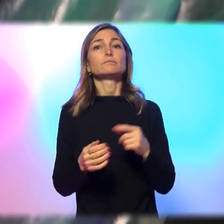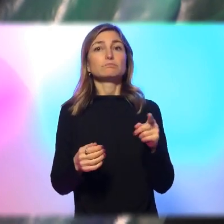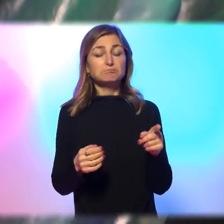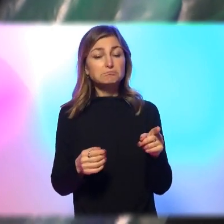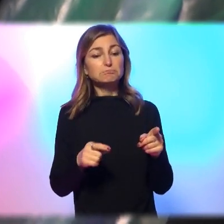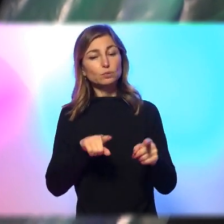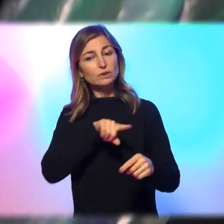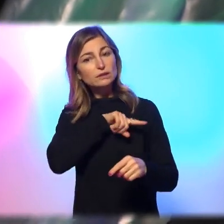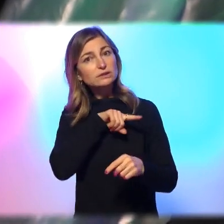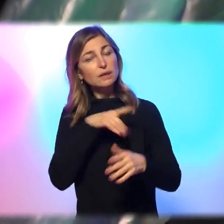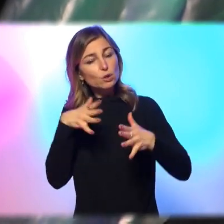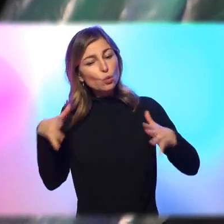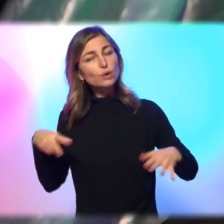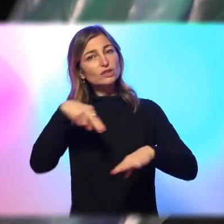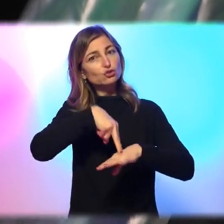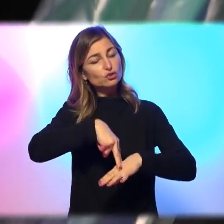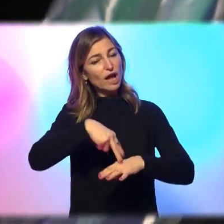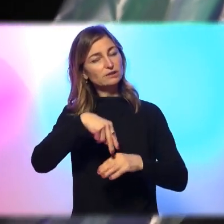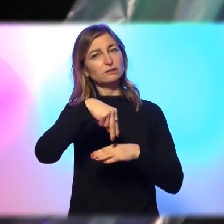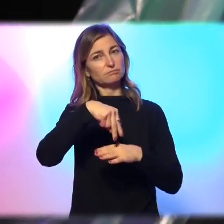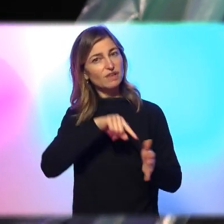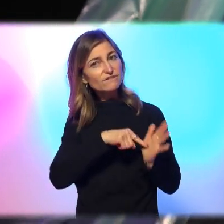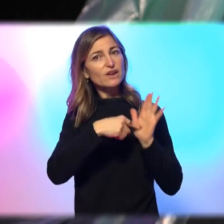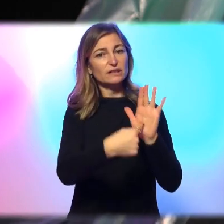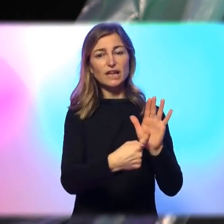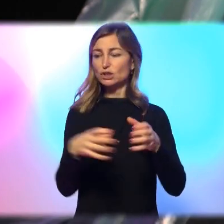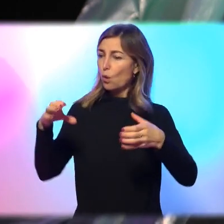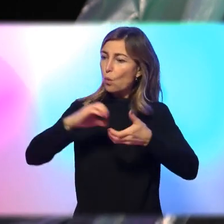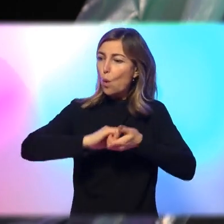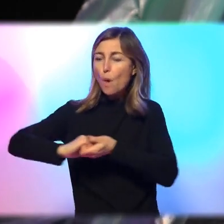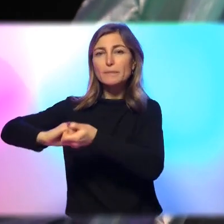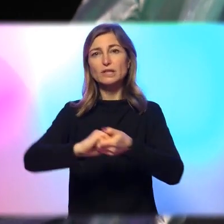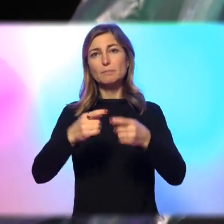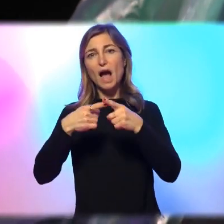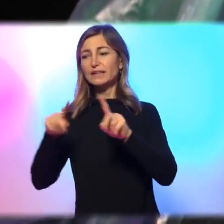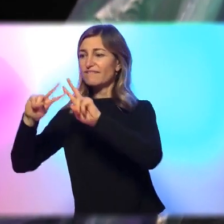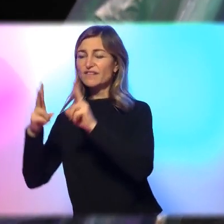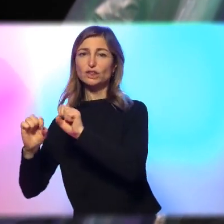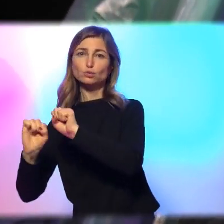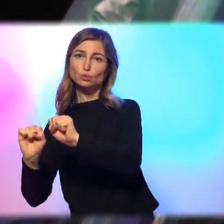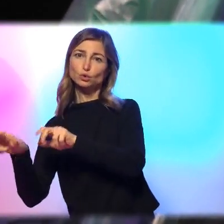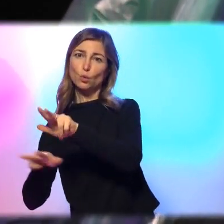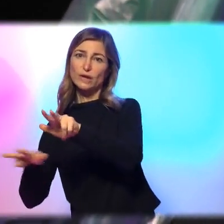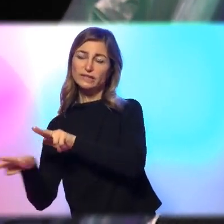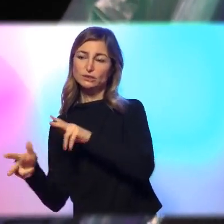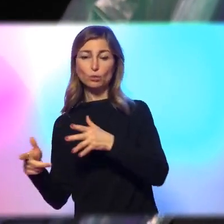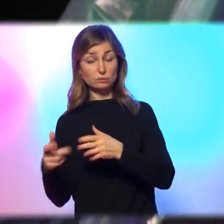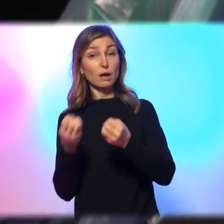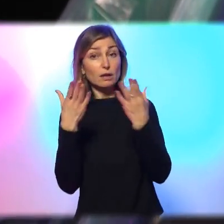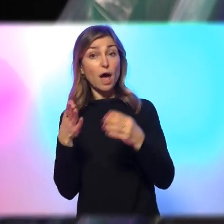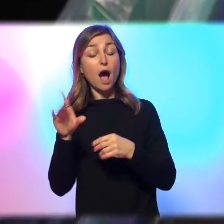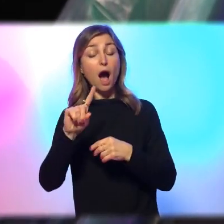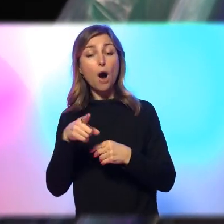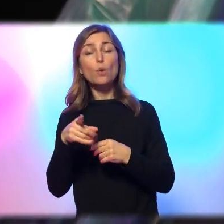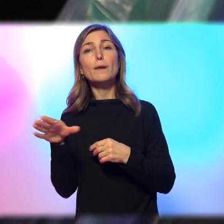Wassersportmesse, die es gibt. Und da sprechen wir dann natürlich, also wir sind damit einen großen Stand vertreten. Wir kooperieren mit